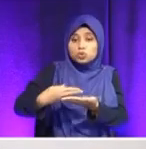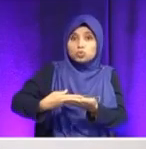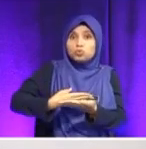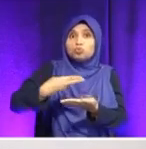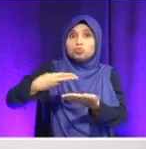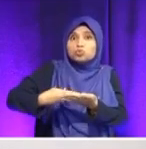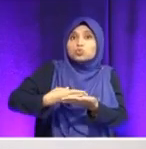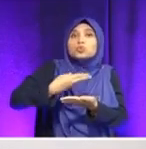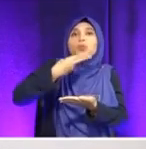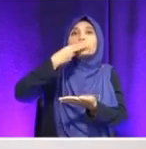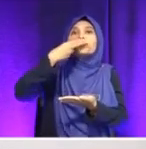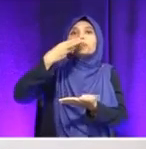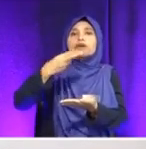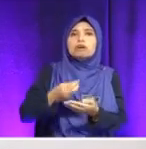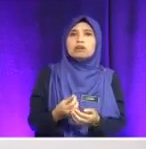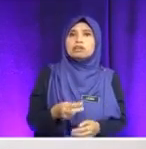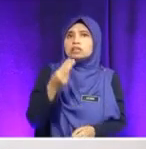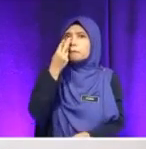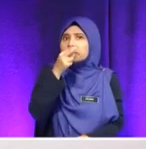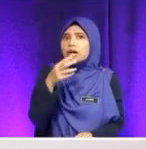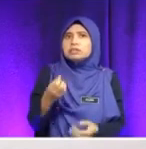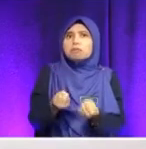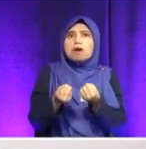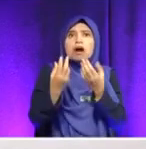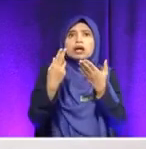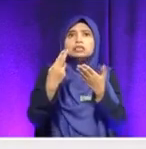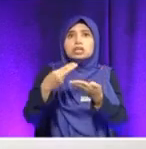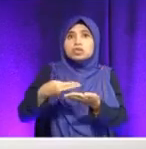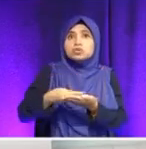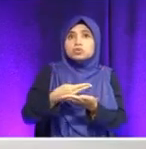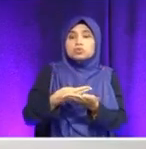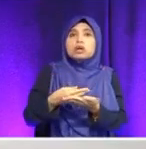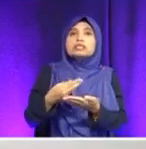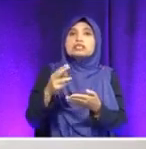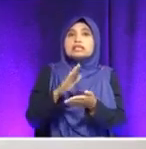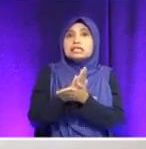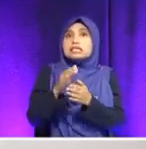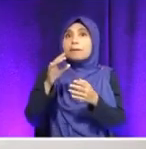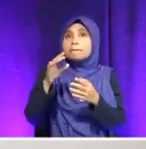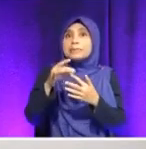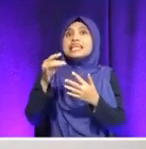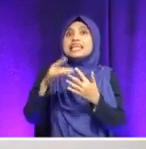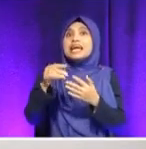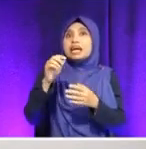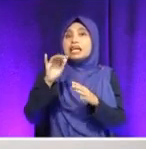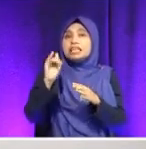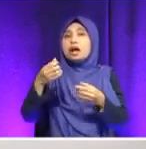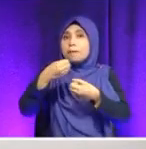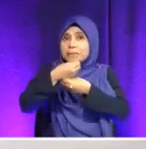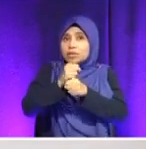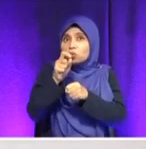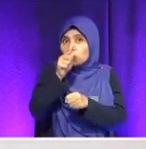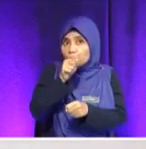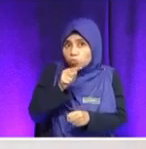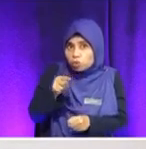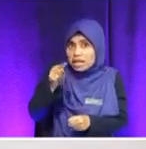sup. Nampak ada banyak sudu kan? Mana satu, cikgu? Okey, sudu sup adalah sudu yang berbentuk bulat. Bulat. Okey, okay, baik. Letakkan di